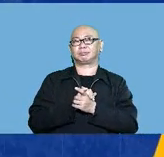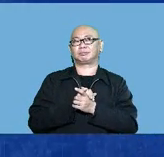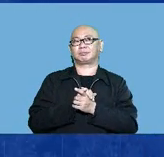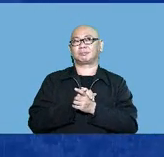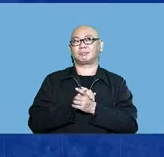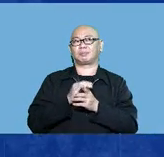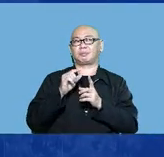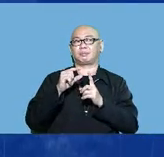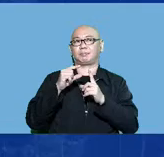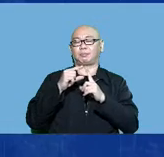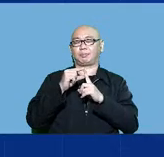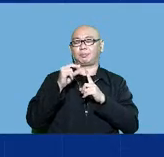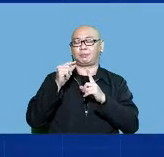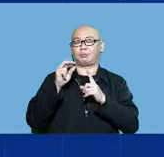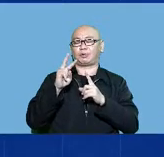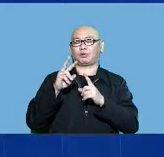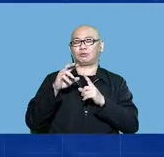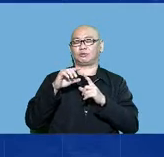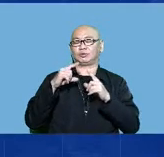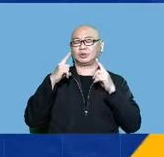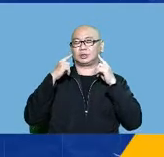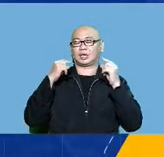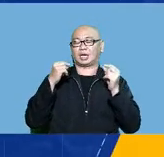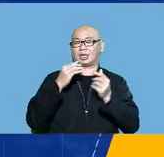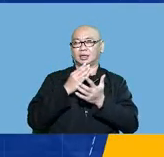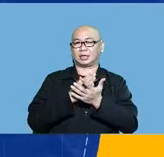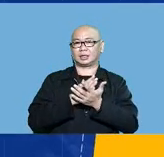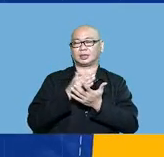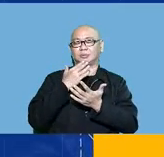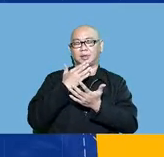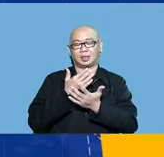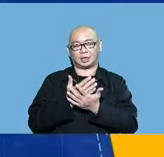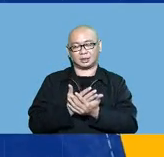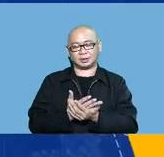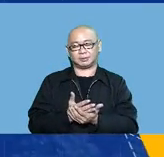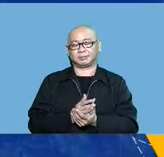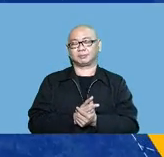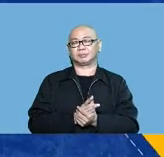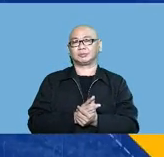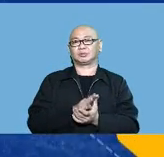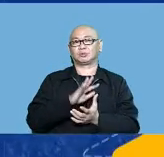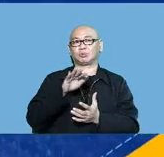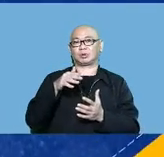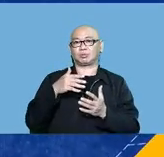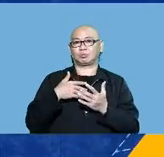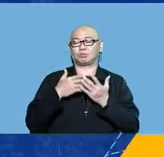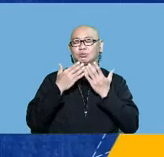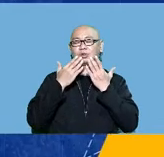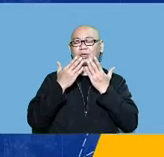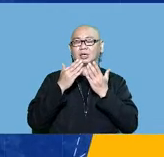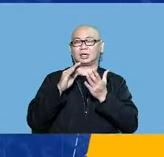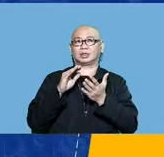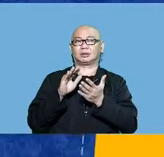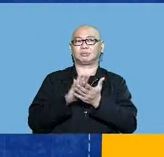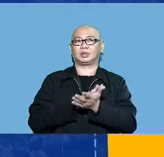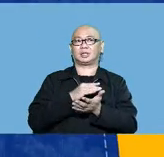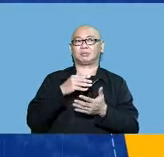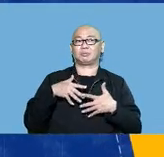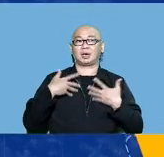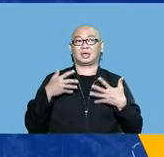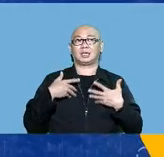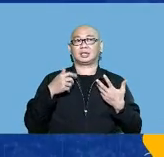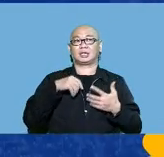Prof. Jateng, terima kasih atas kehadirannya. Hadirin yang mulia, pada kesempatan yang berbahagia ini